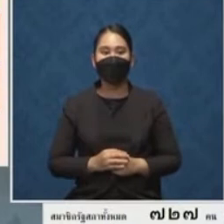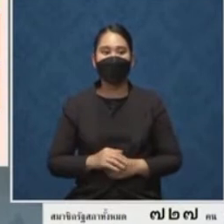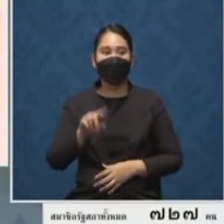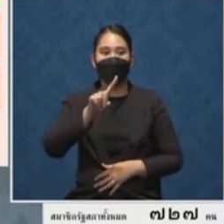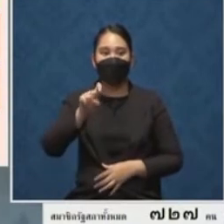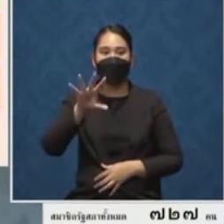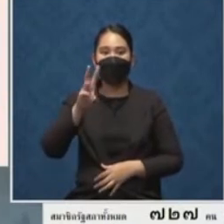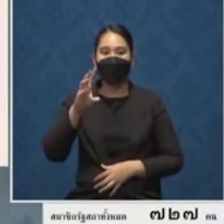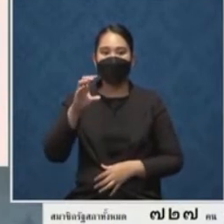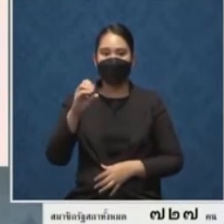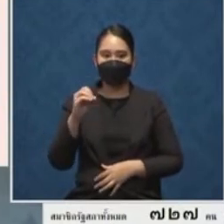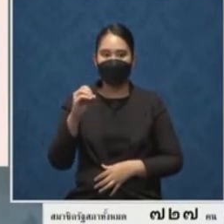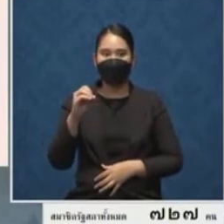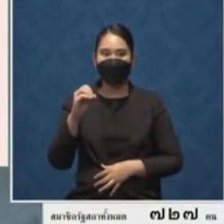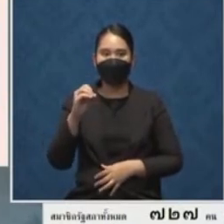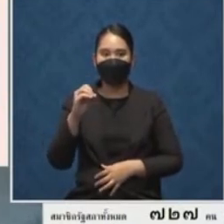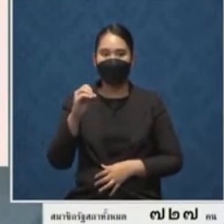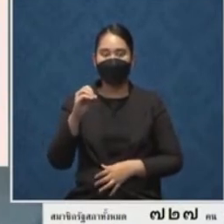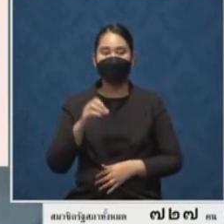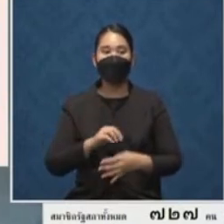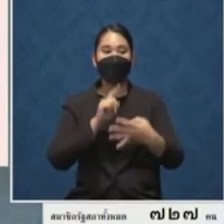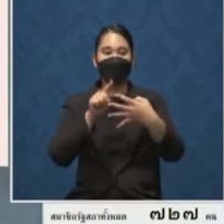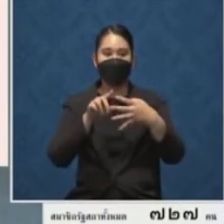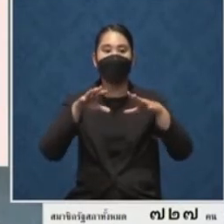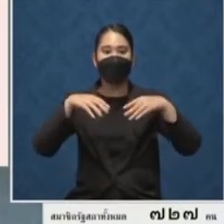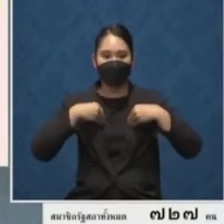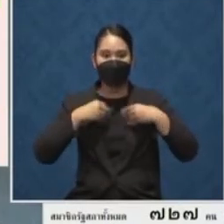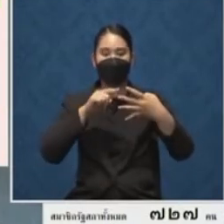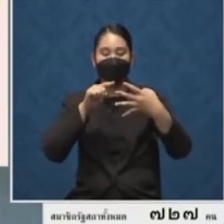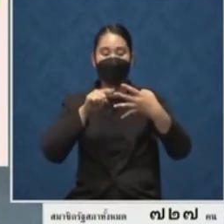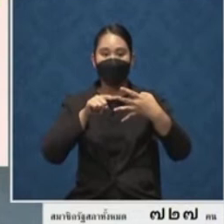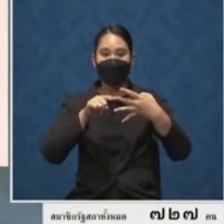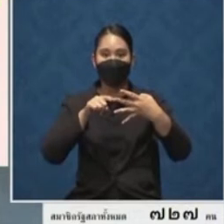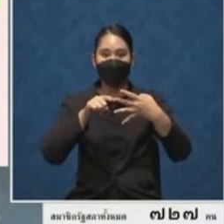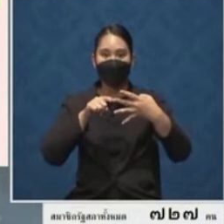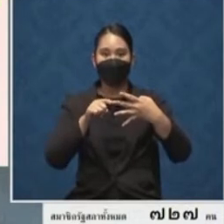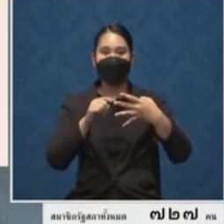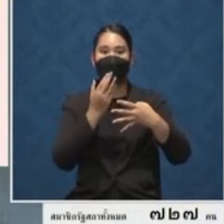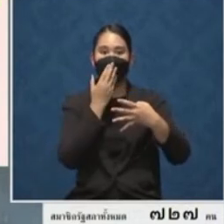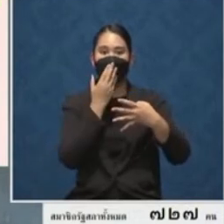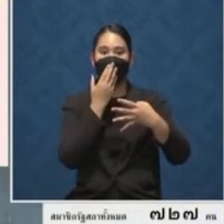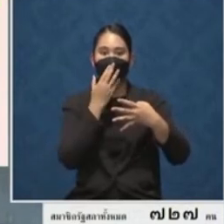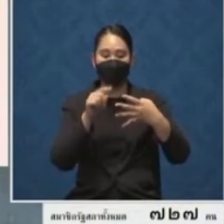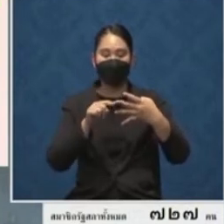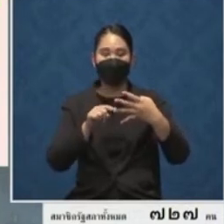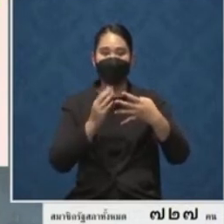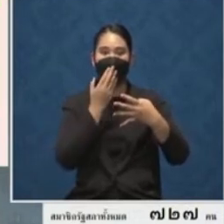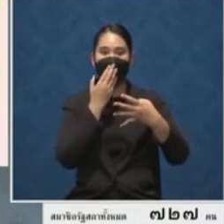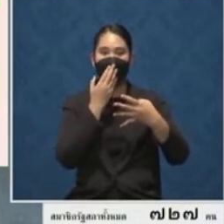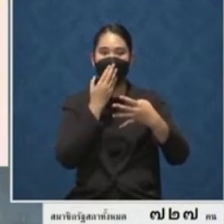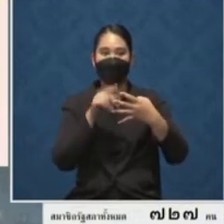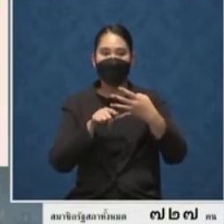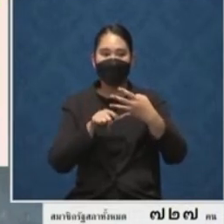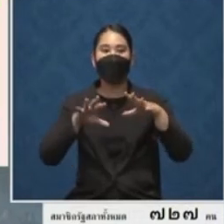งค์สหเมธาพัฒน ์1รับหลักการ2งดออกเสียง3งดออกเสียง4รับหลัก